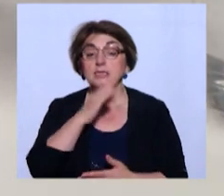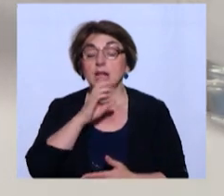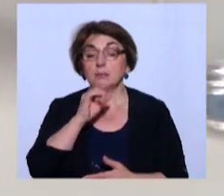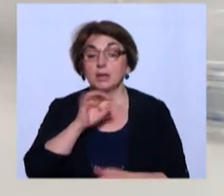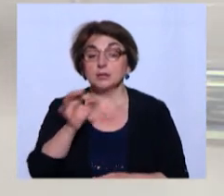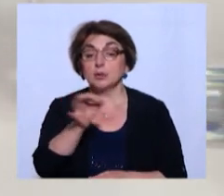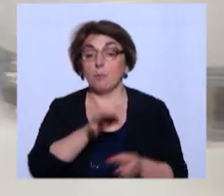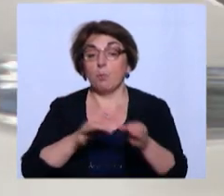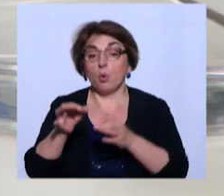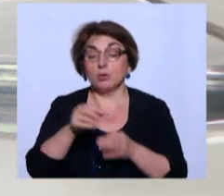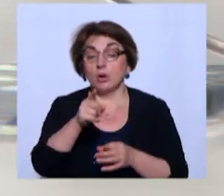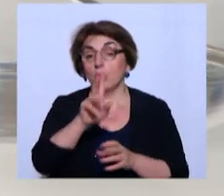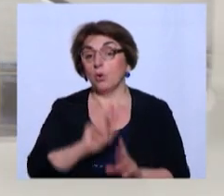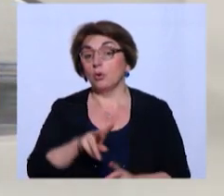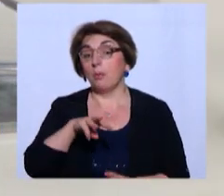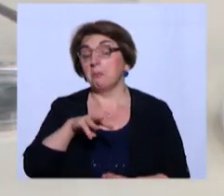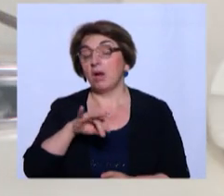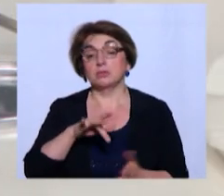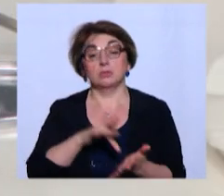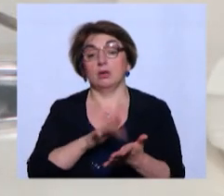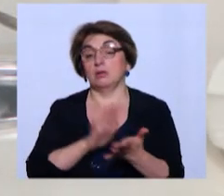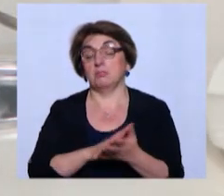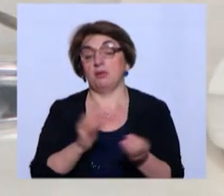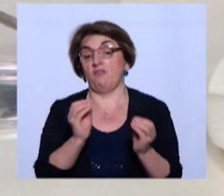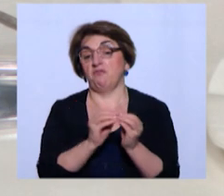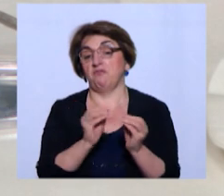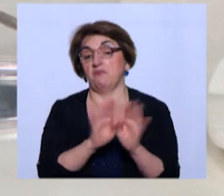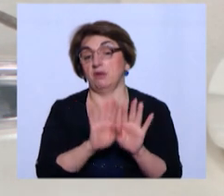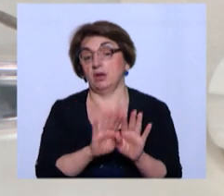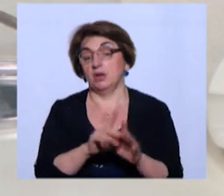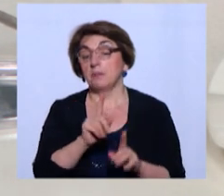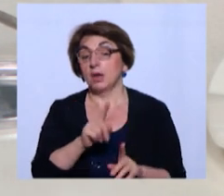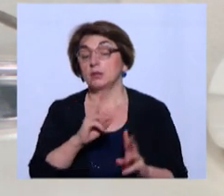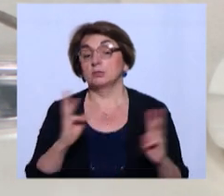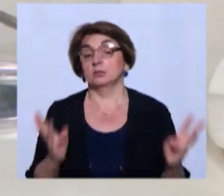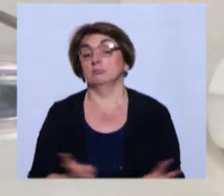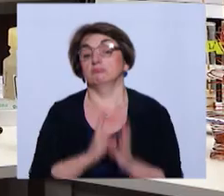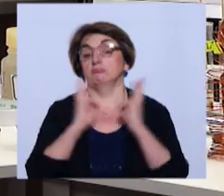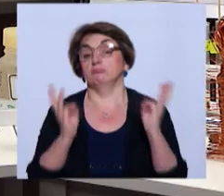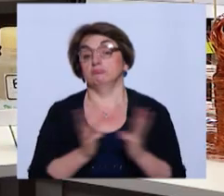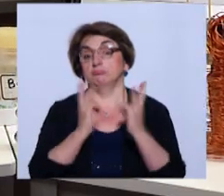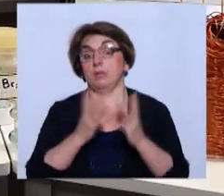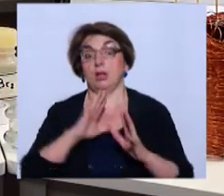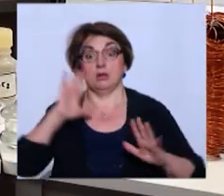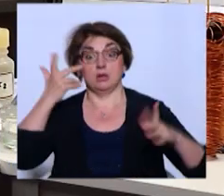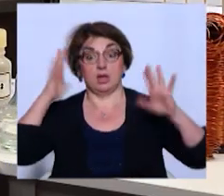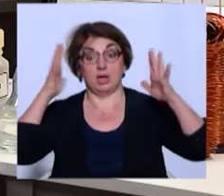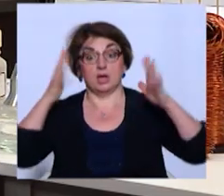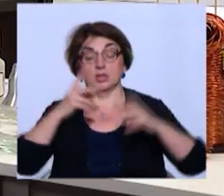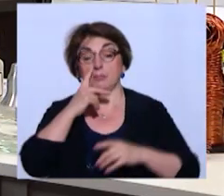ხოლო მაგნიუმთან კი არაფერი არ შეცვლა. თუმცა მაგნიუმი იწვის კაშკაშა ალით და ნახოთ ეს რეაქციაც.